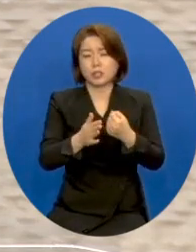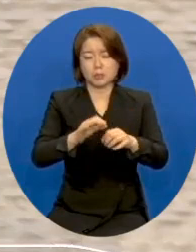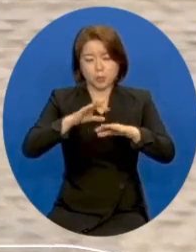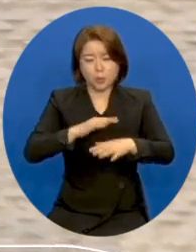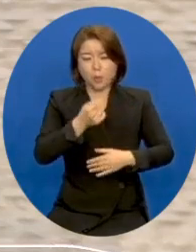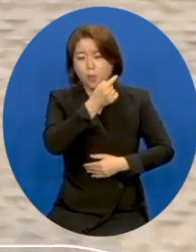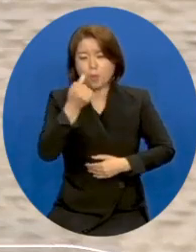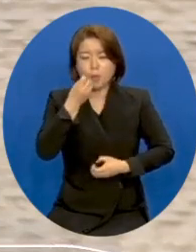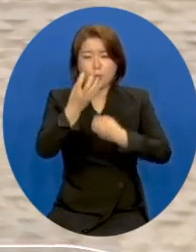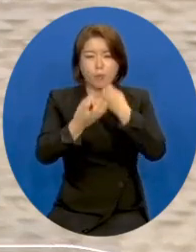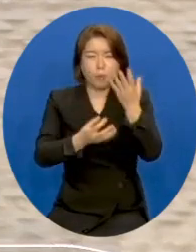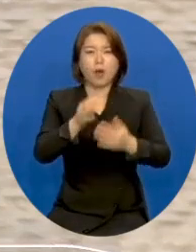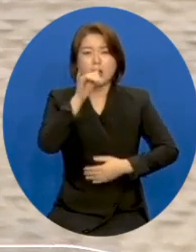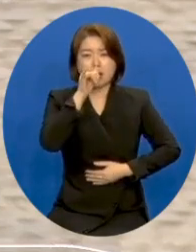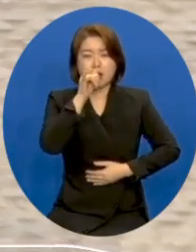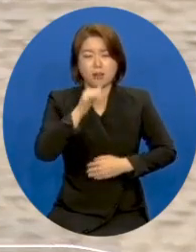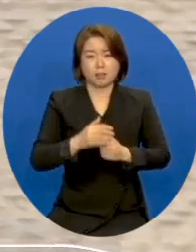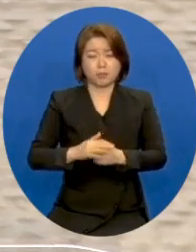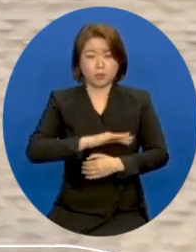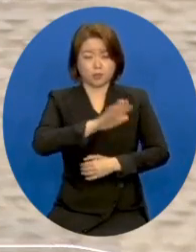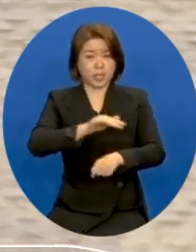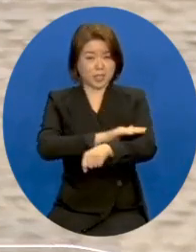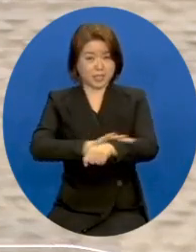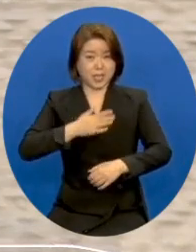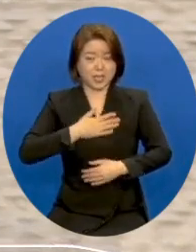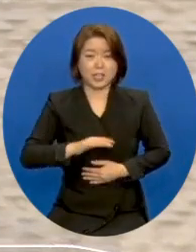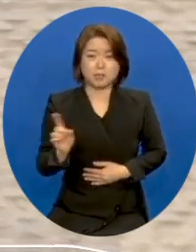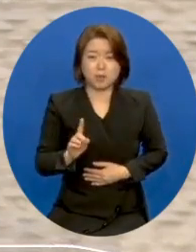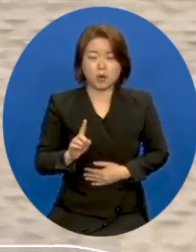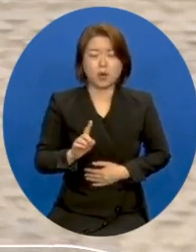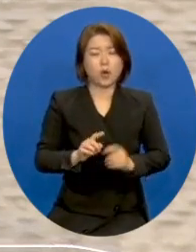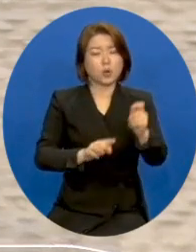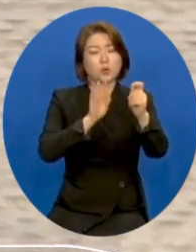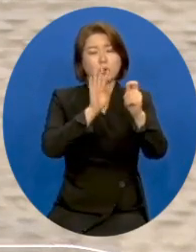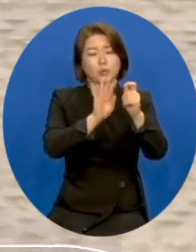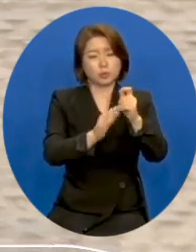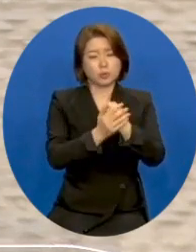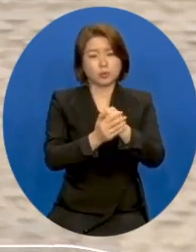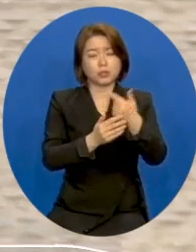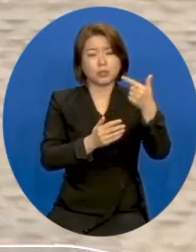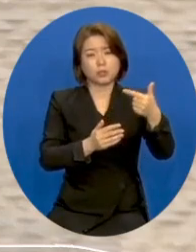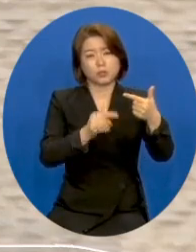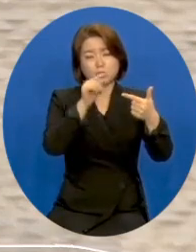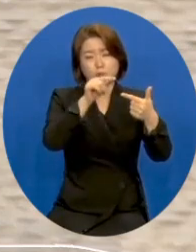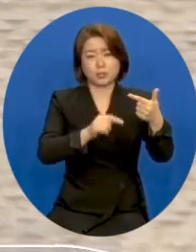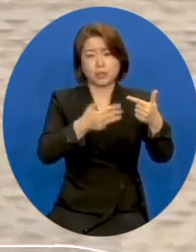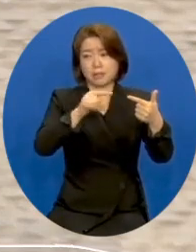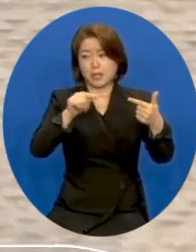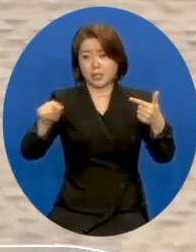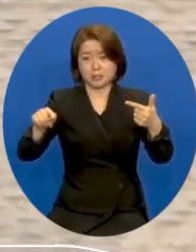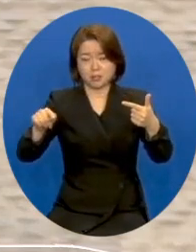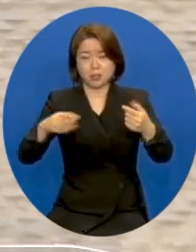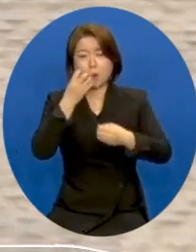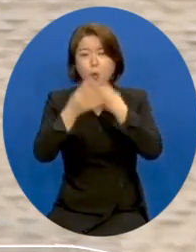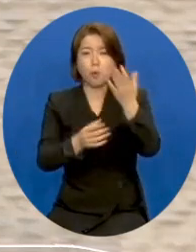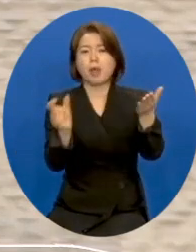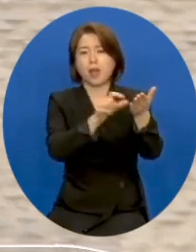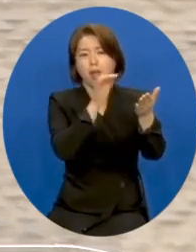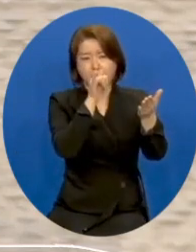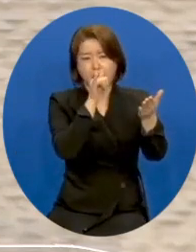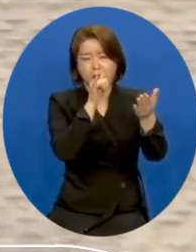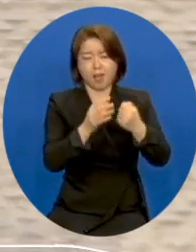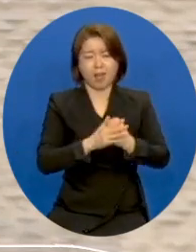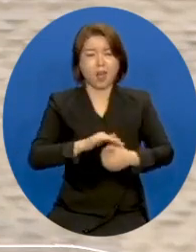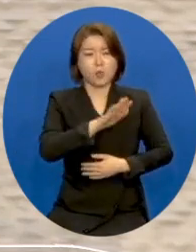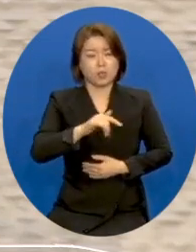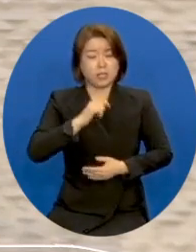하셨습니다. 우리가 너무나 잘 아는 고린도서 6장 8절부터 10절의 고백이 여기서 나오는 겁니다. 우리는